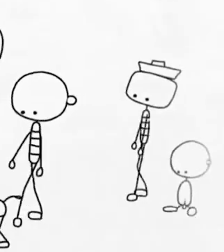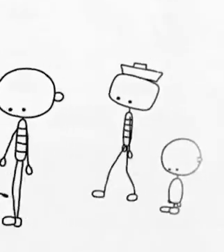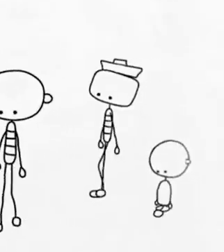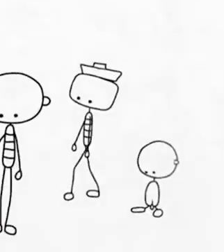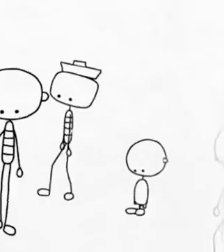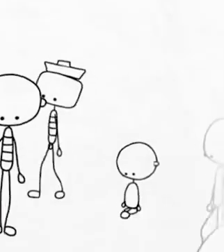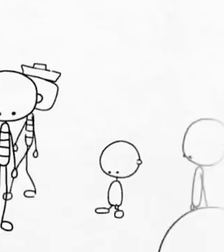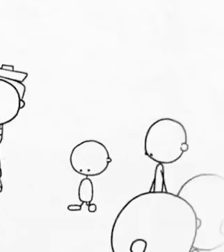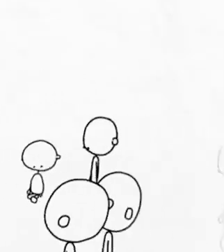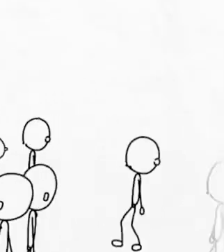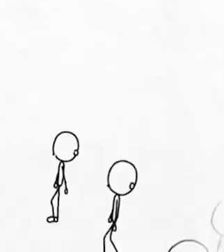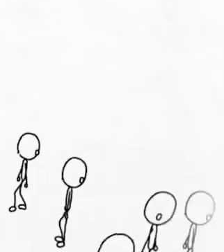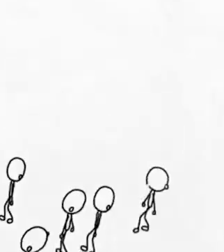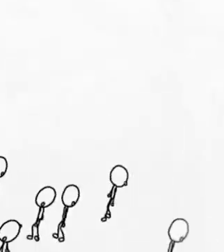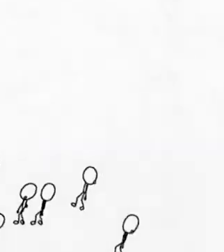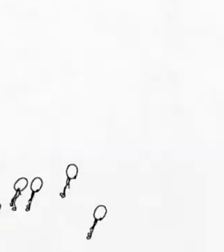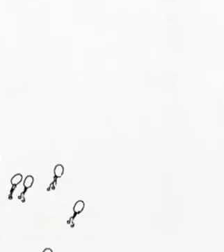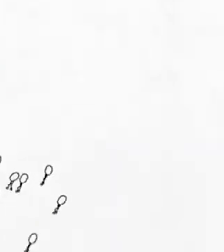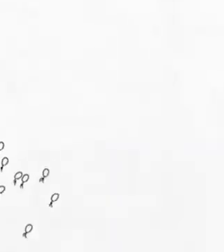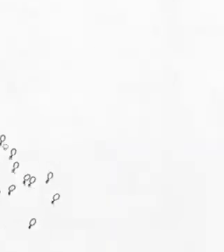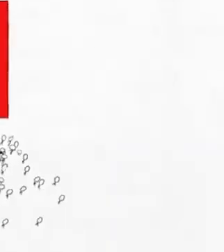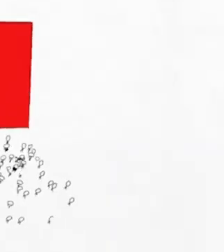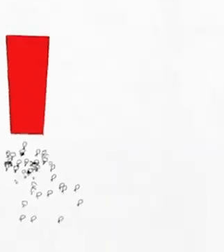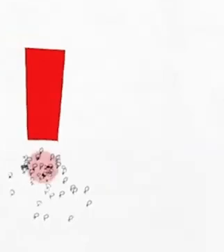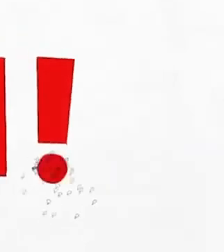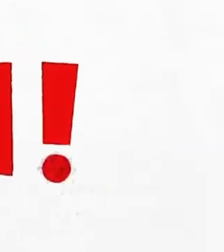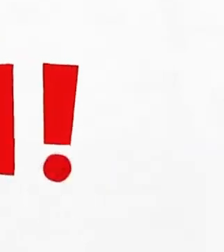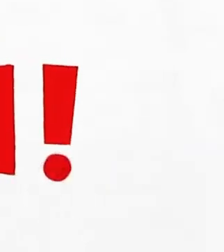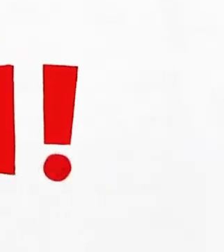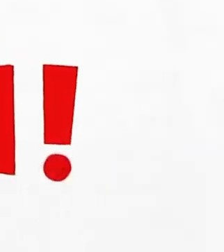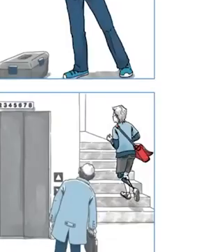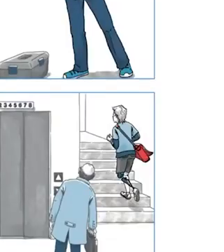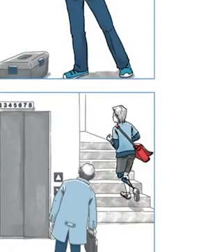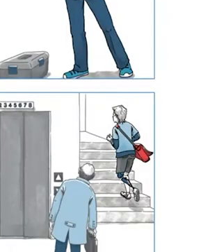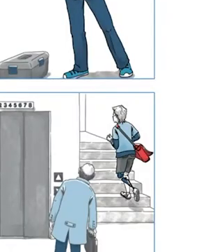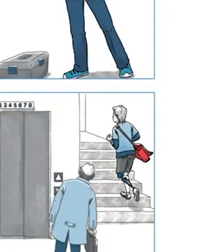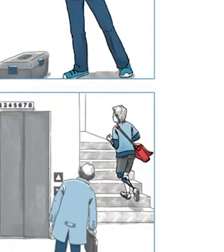Sein normales. Das ist Inklusion.